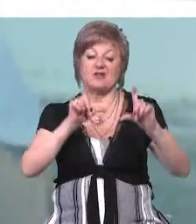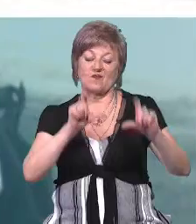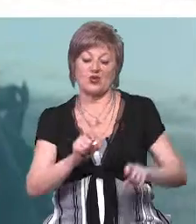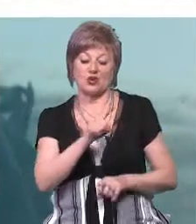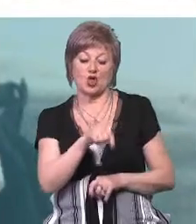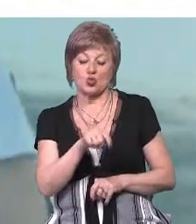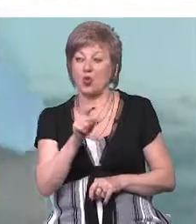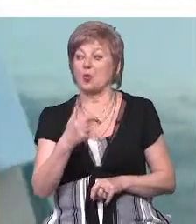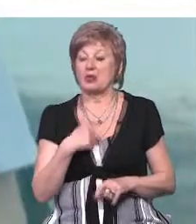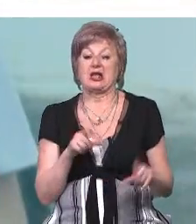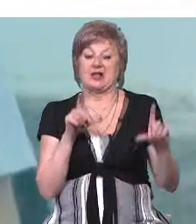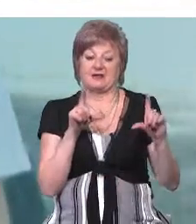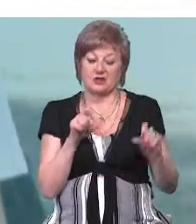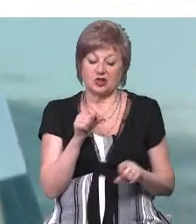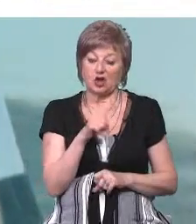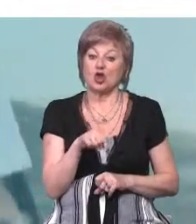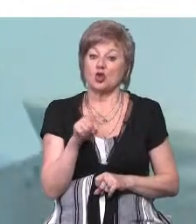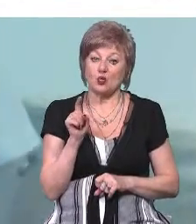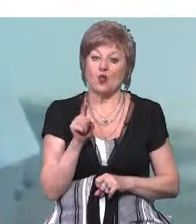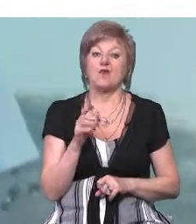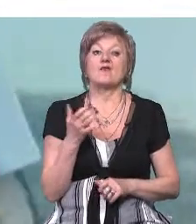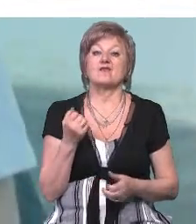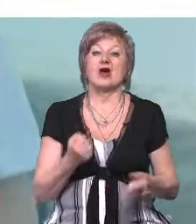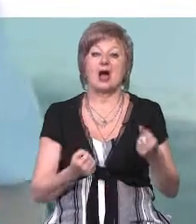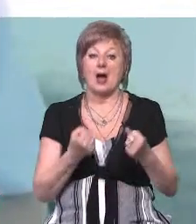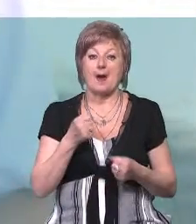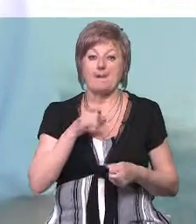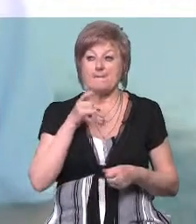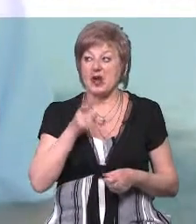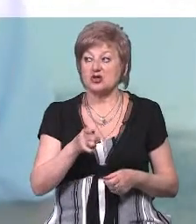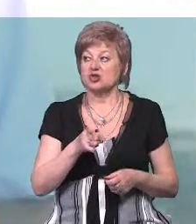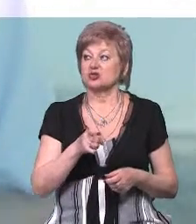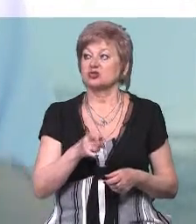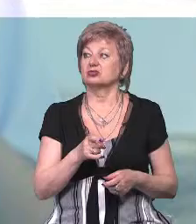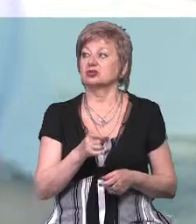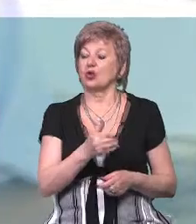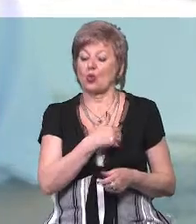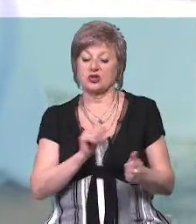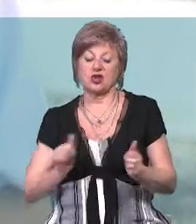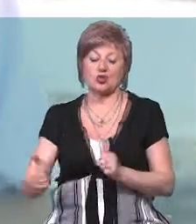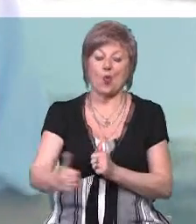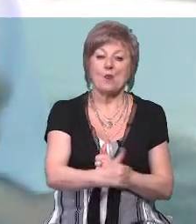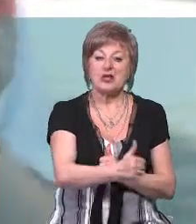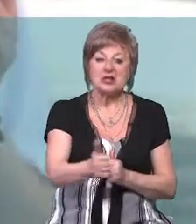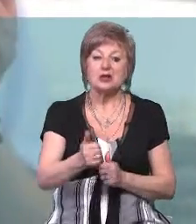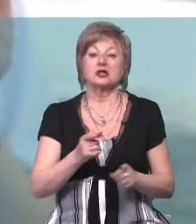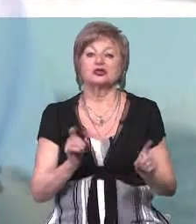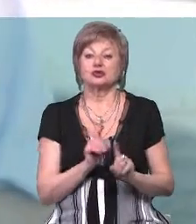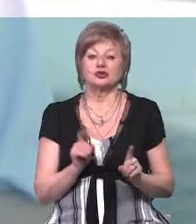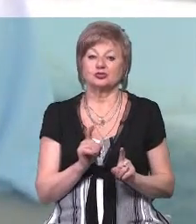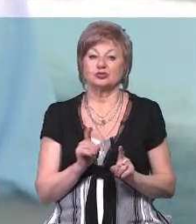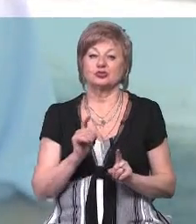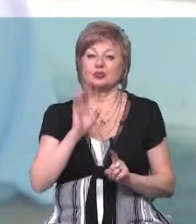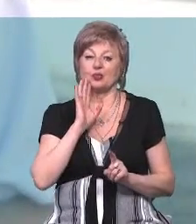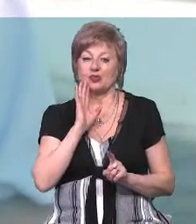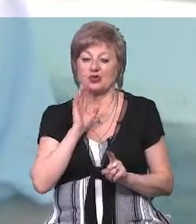Я номер сфотографував, водій наїжджав на неї маршруткою. Він не хотів об'їхати, він на неї їхав, щоб вона пішла.